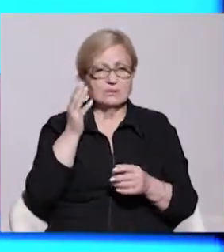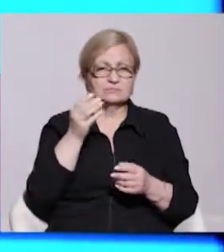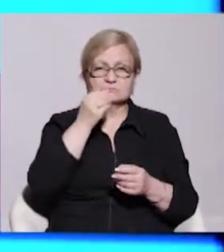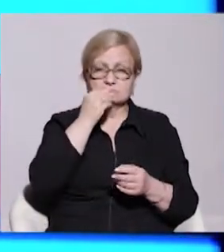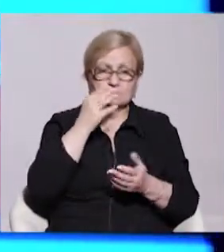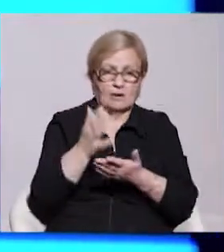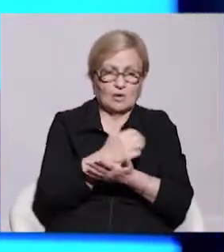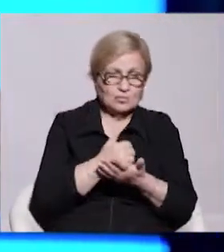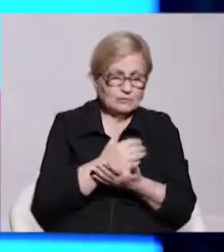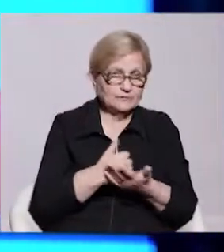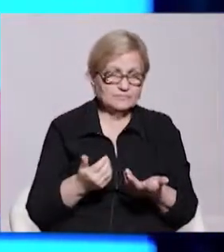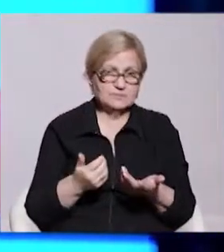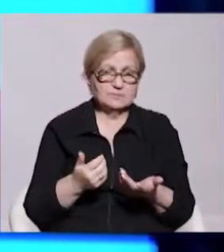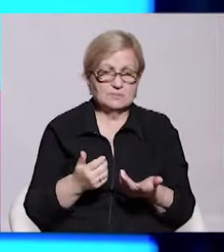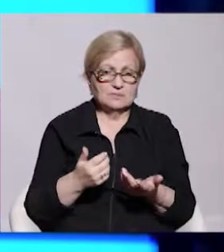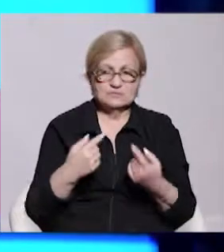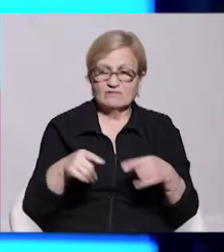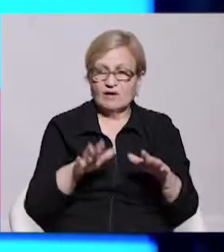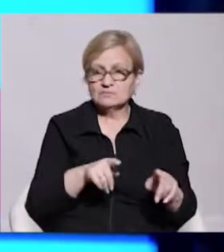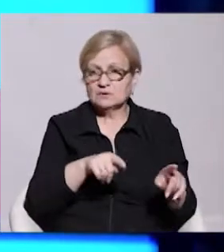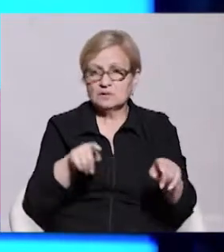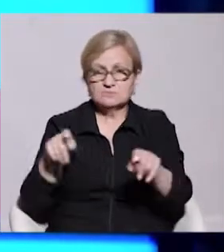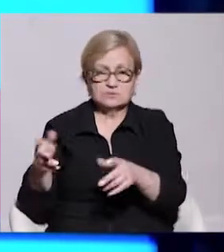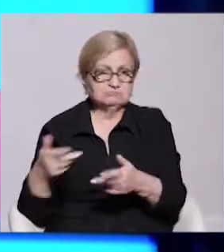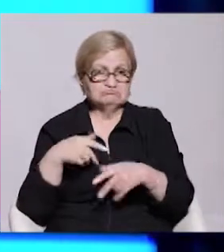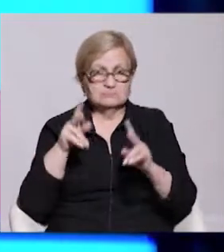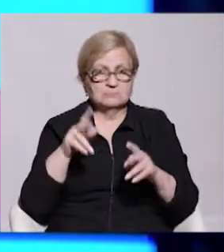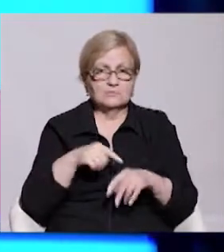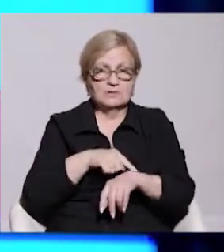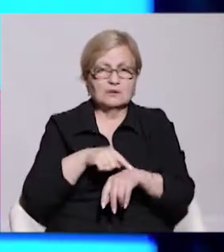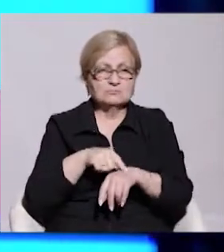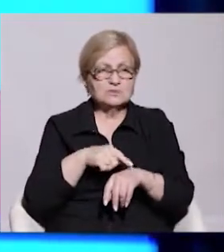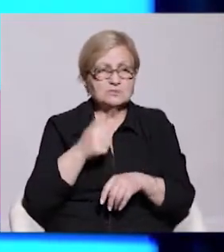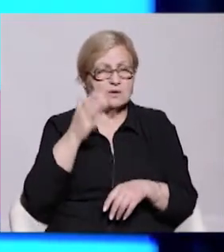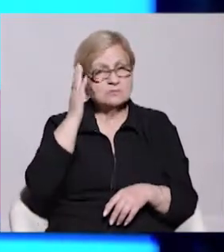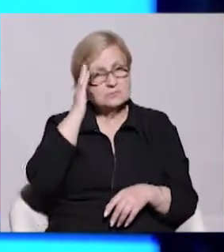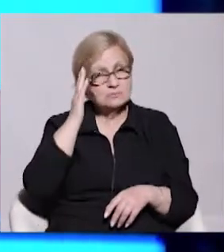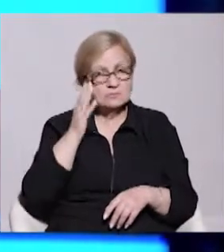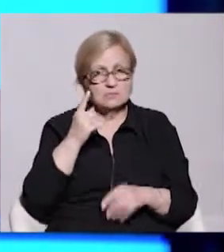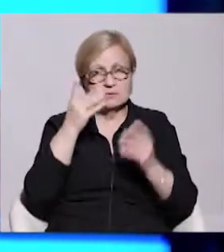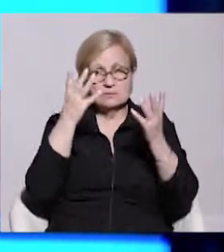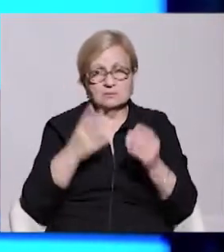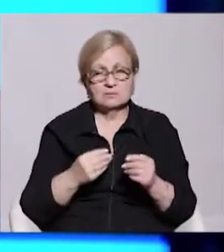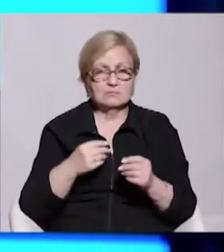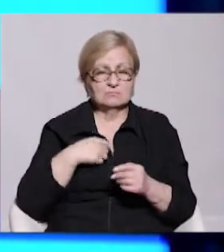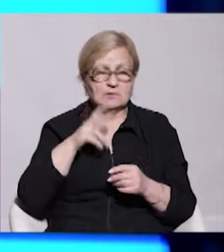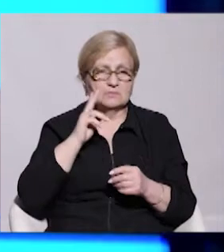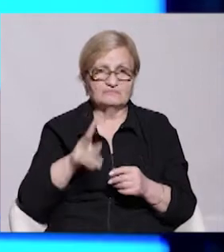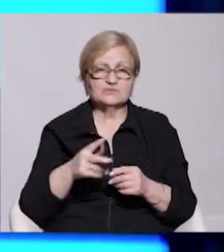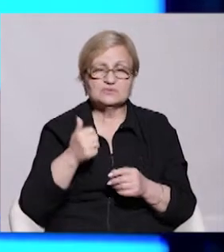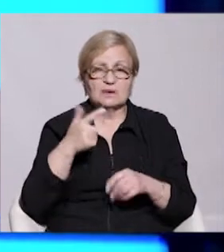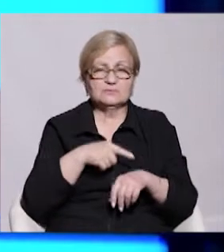ამ ბამბუკს, ხო, გადაადგილდება, მაგრამ რამდენი ხანის ძინავს მე არ ვიცი, ერთი დღის განმავლობაში არ